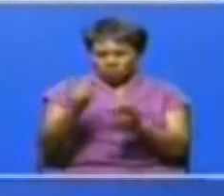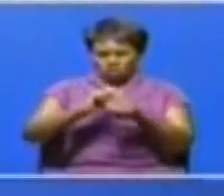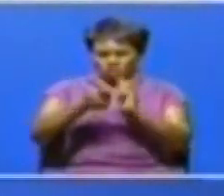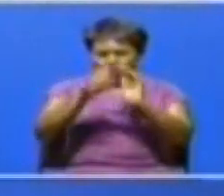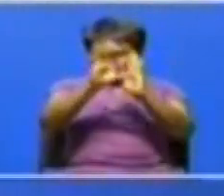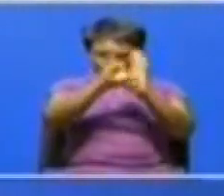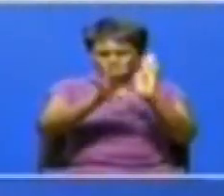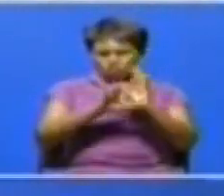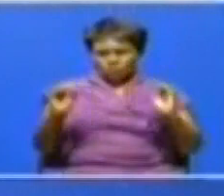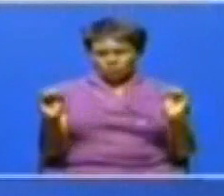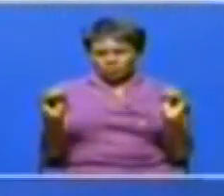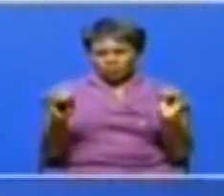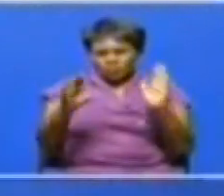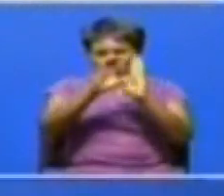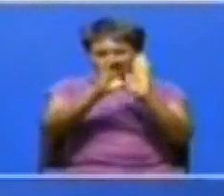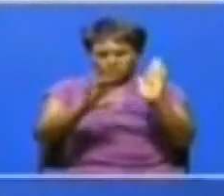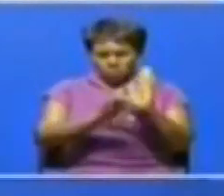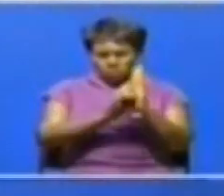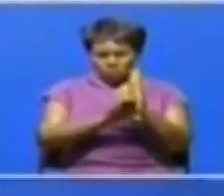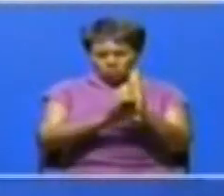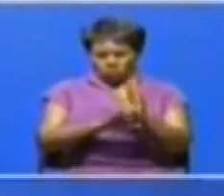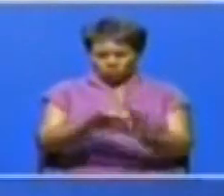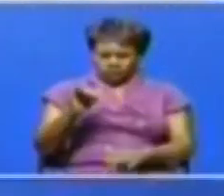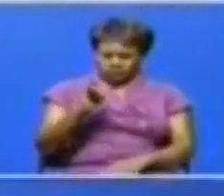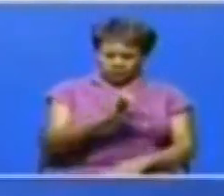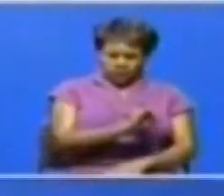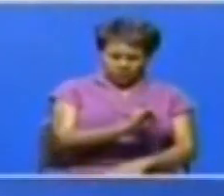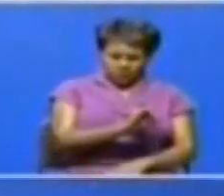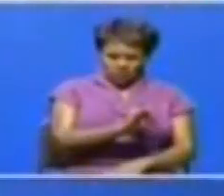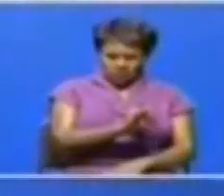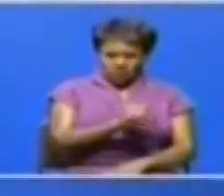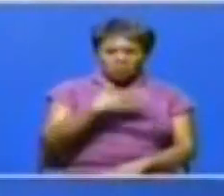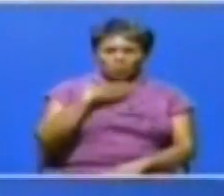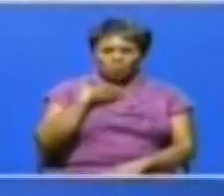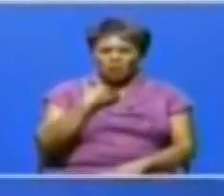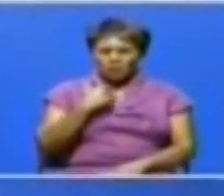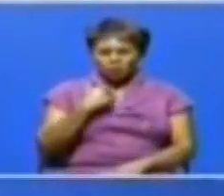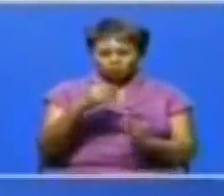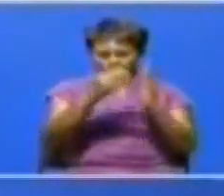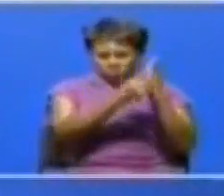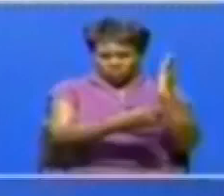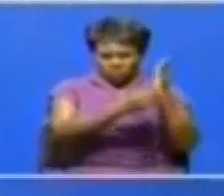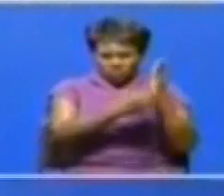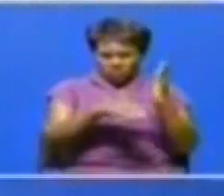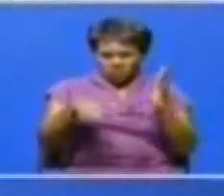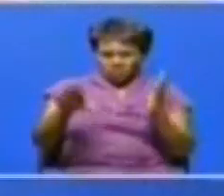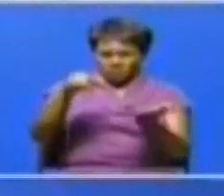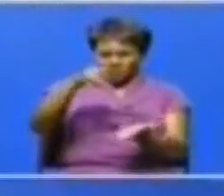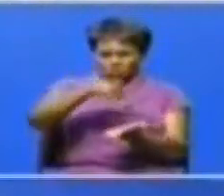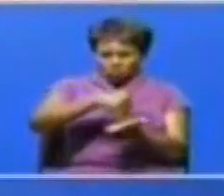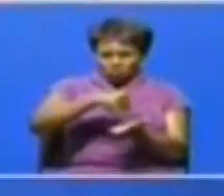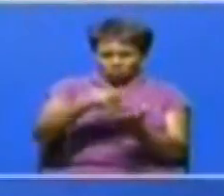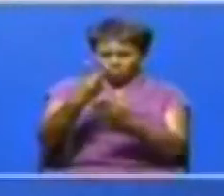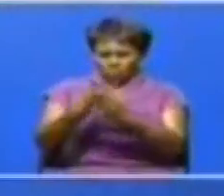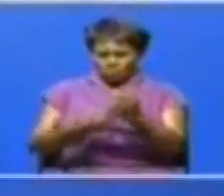kubadilisha katiba. Niko ni kusema katiba itakuwa imara. Na kama nataka kubadilisha pengele ya katiba, lazima ushise